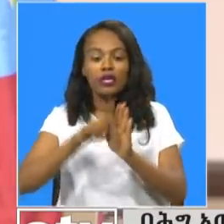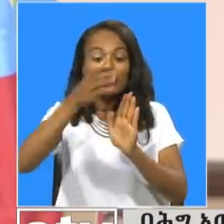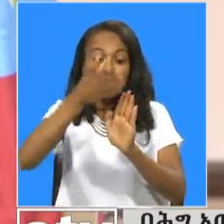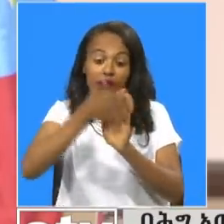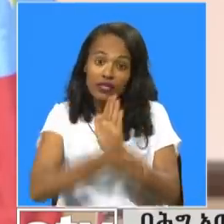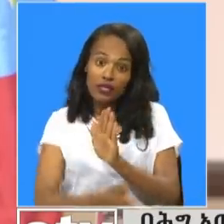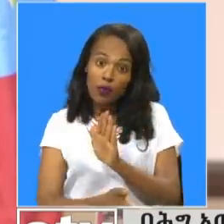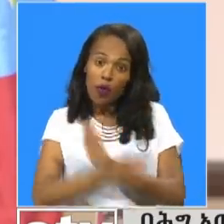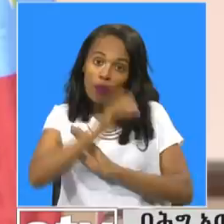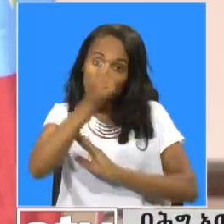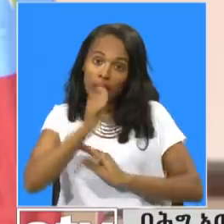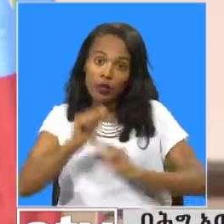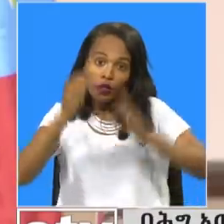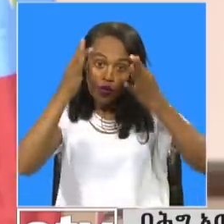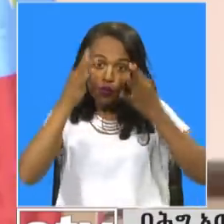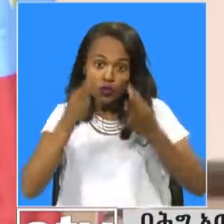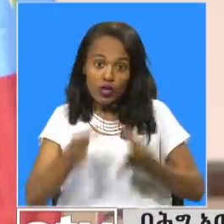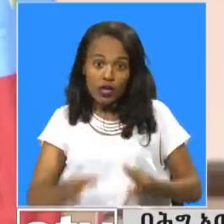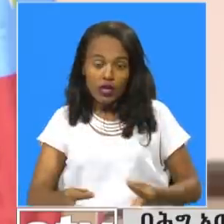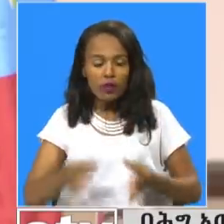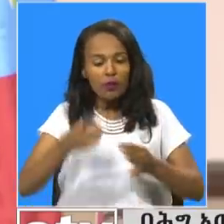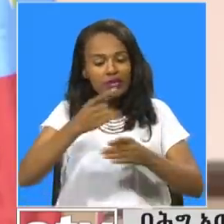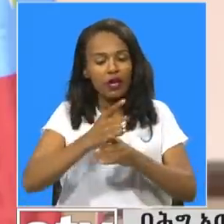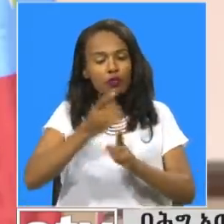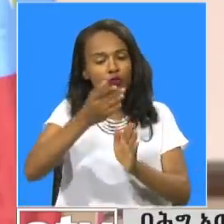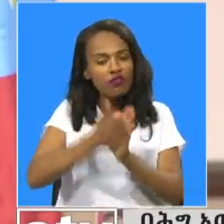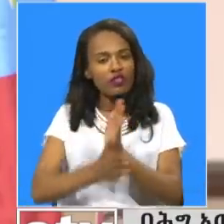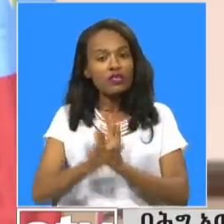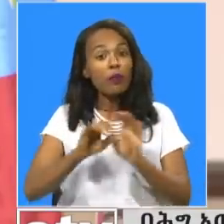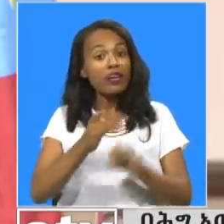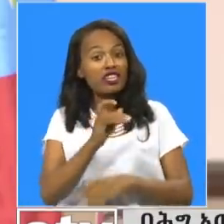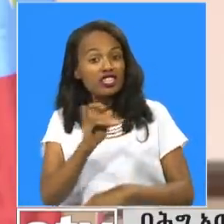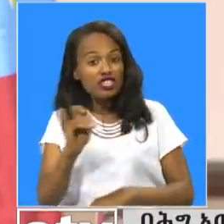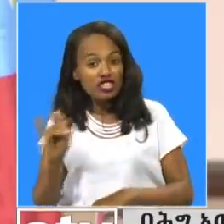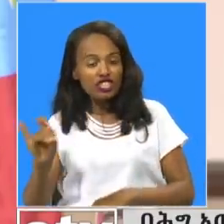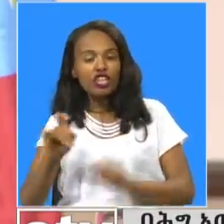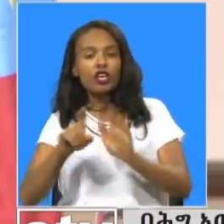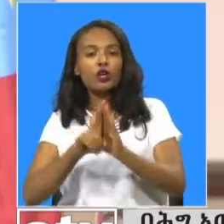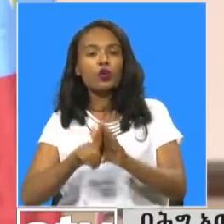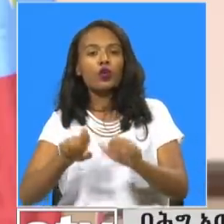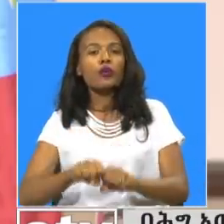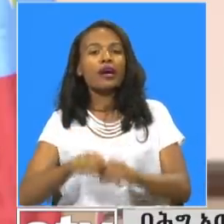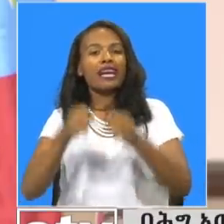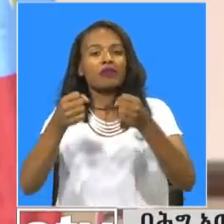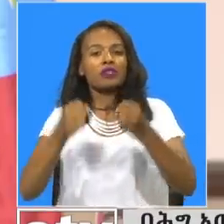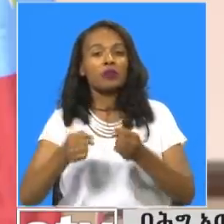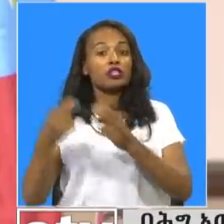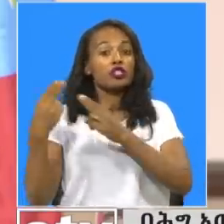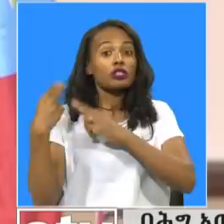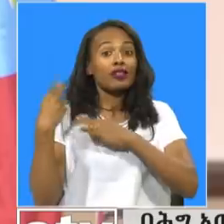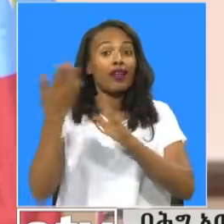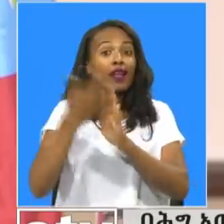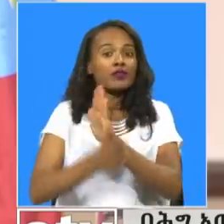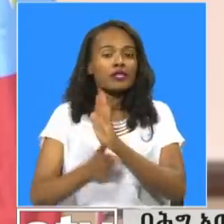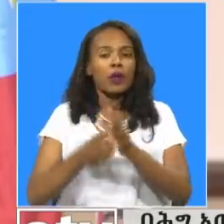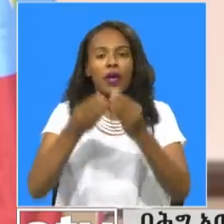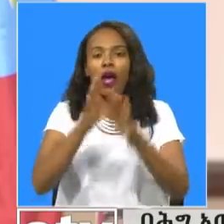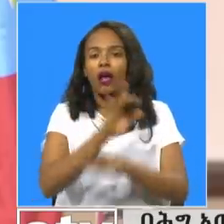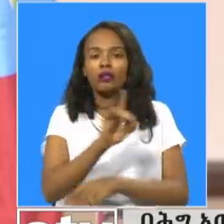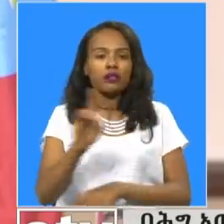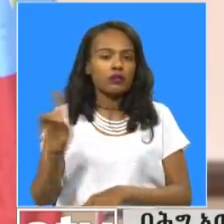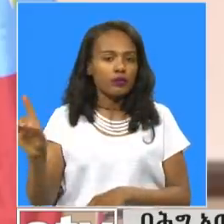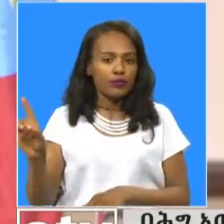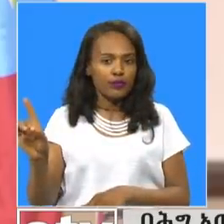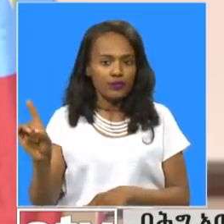የተፈጸመውን ማንኛውም ውሳኔ በተገቢው እንዲፈጸም ማድረግ ነው እንጂ ህጉን መቀልበስ የሚያስችል ስልጣን ለአስፈጻሚው አልተሰጠም።